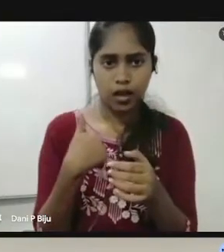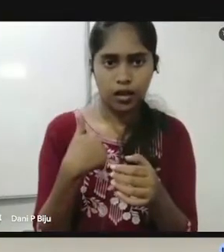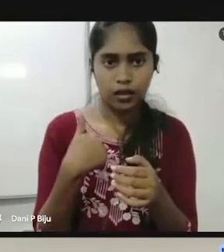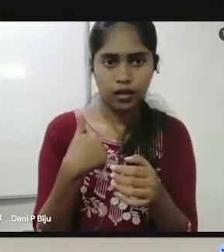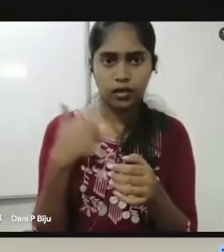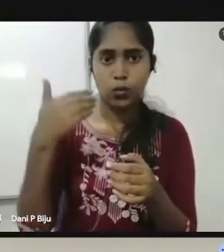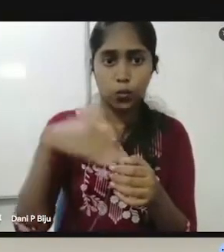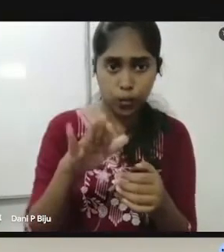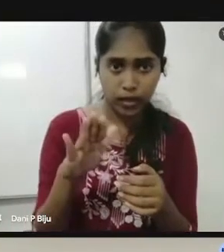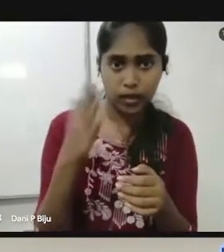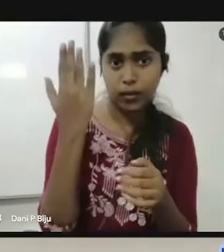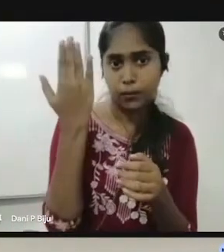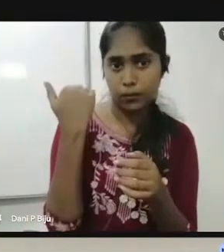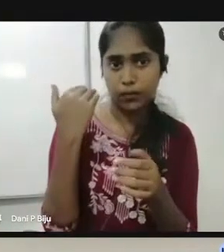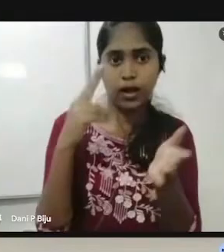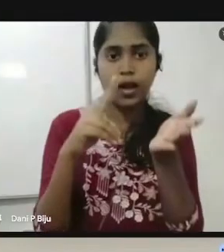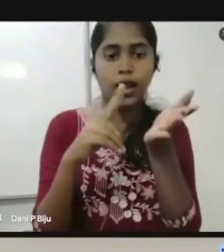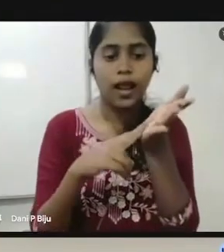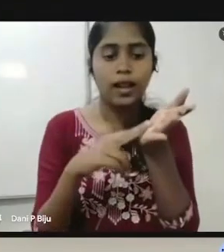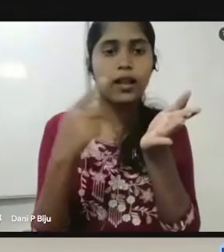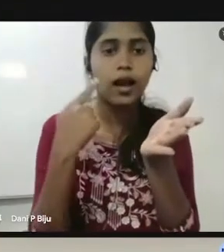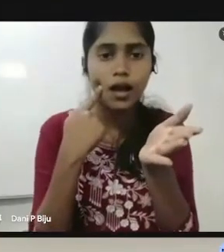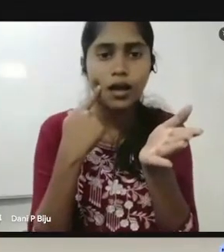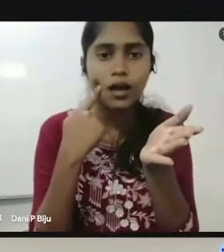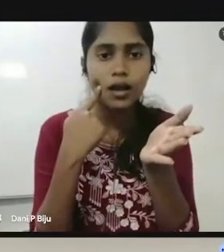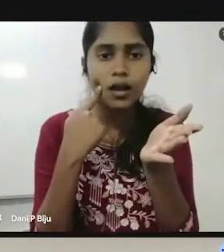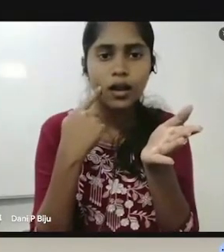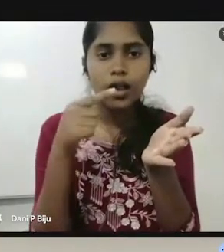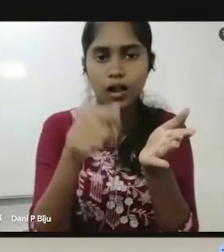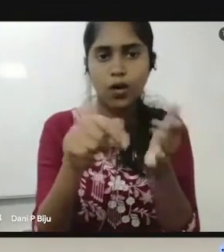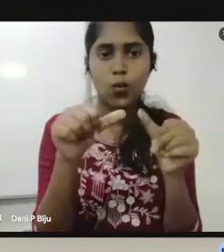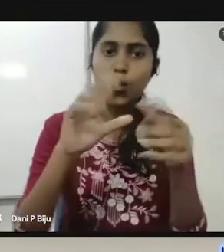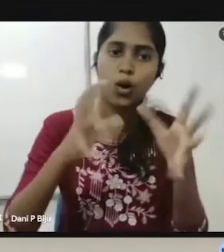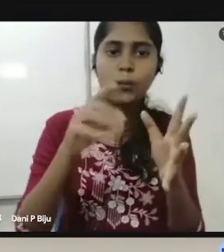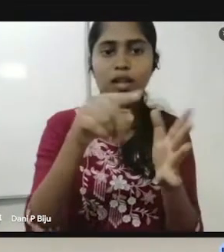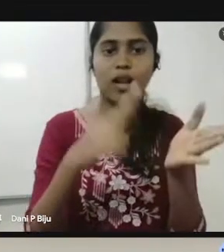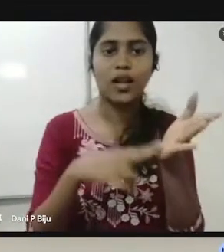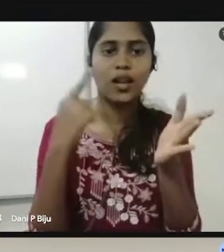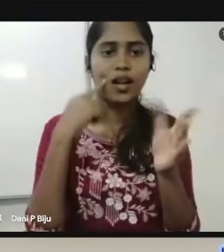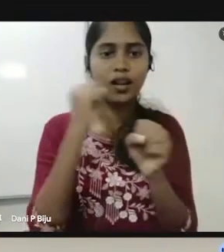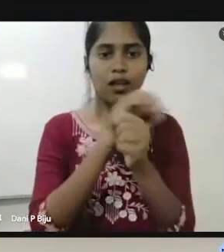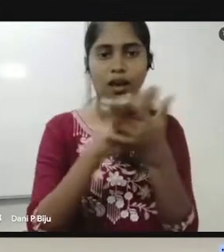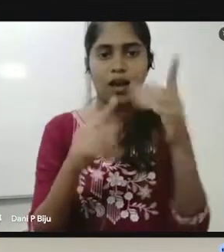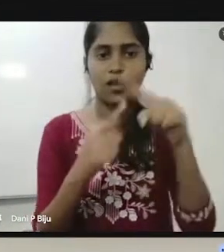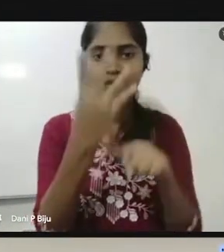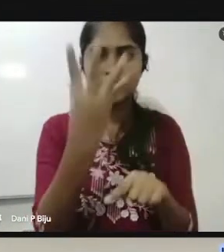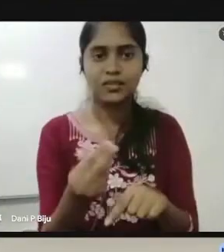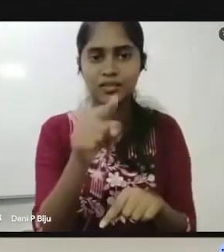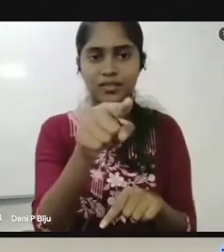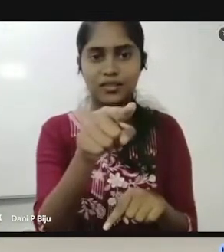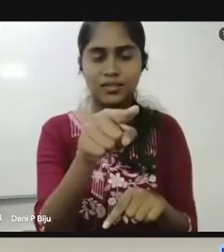ഒത്തിരി ഓപ്ഷൻസ് വന്നു, നീല നിറത്തിൽ കാണുന്ന ഓപ്ഷൻസ്. അതിനകത്തുനിന്ന് ഒരെണ്ണം നമുക്ക് ക്ലിക്ക് ചെയ്യാം. അപ്പൊ അങ്ങനെ ചെയ്യുന്നത് കൊണ്ട് നമുക്ക്